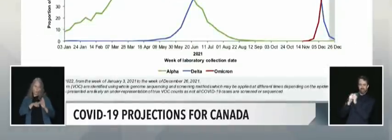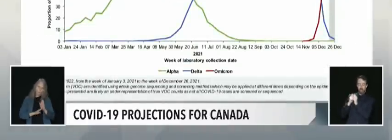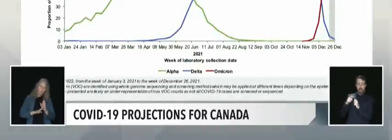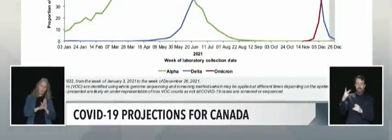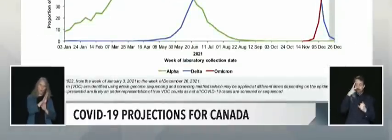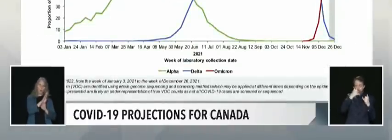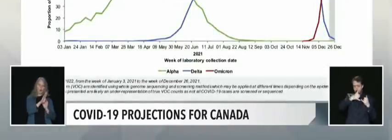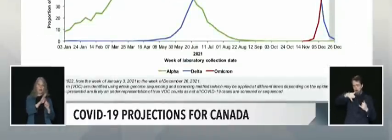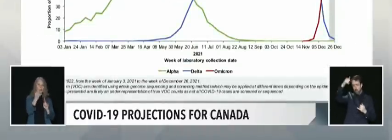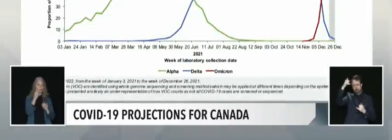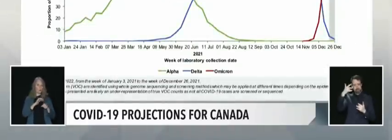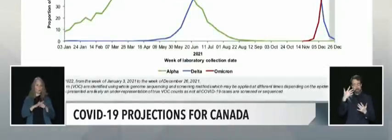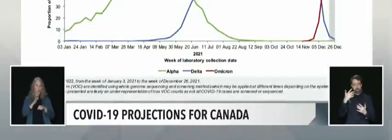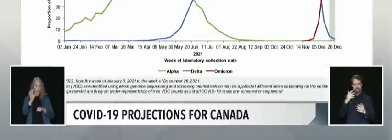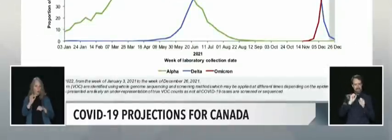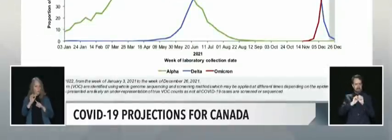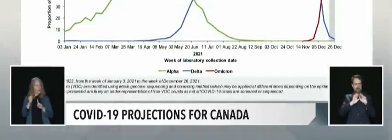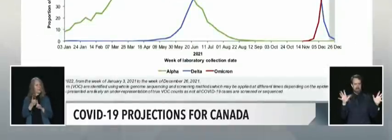-Canada